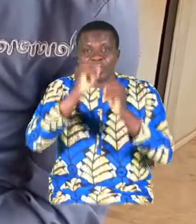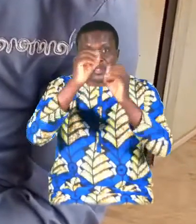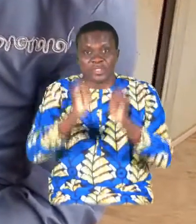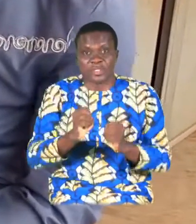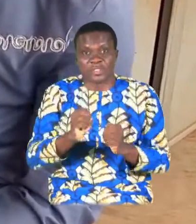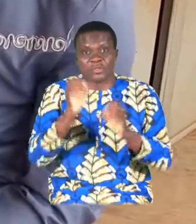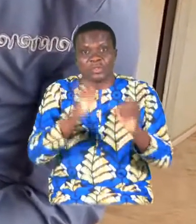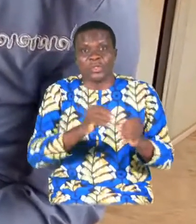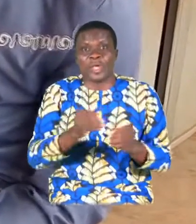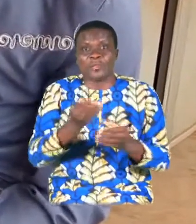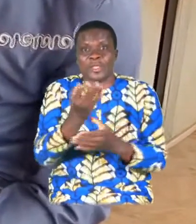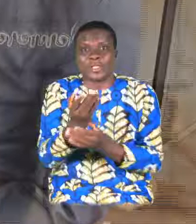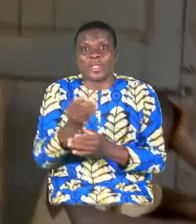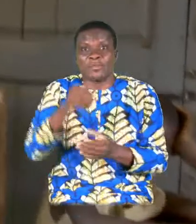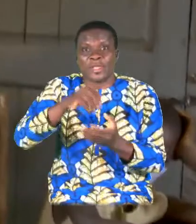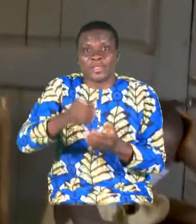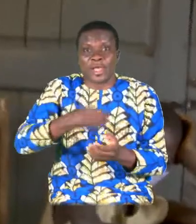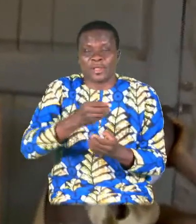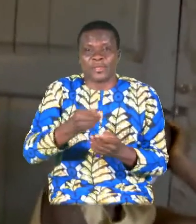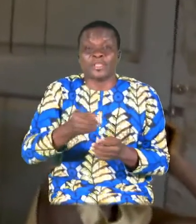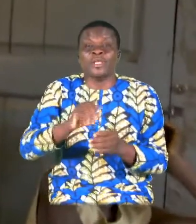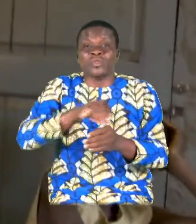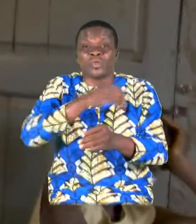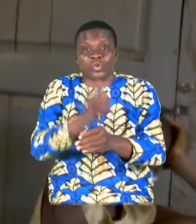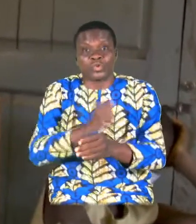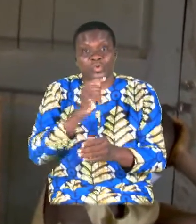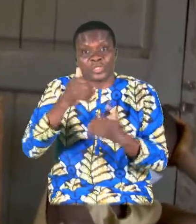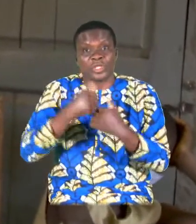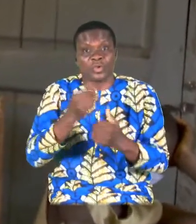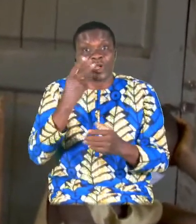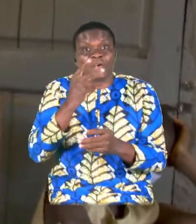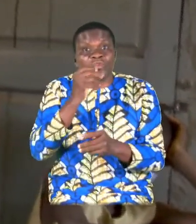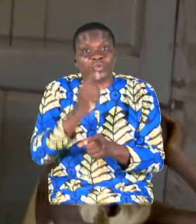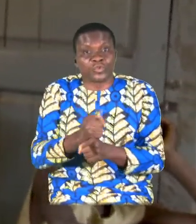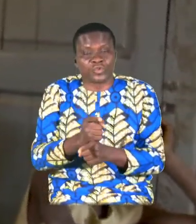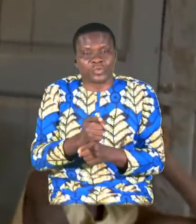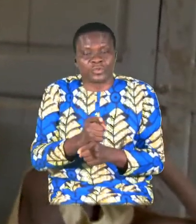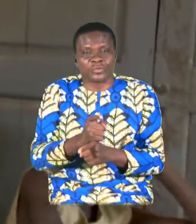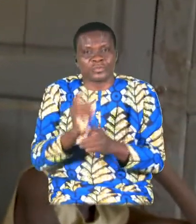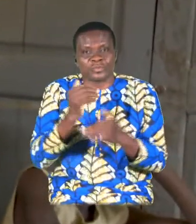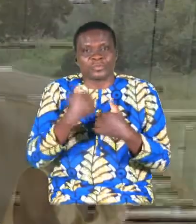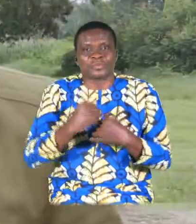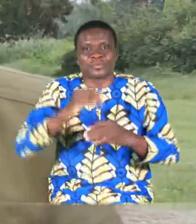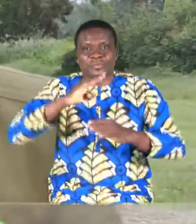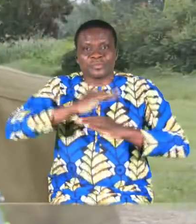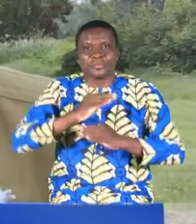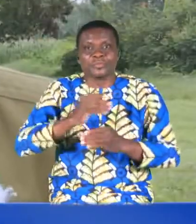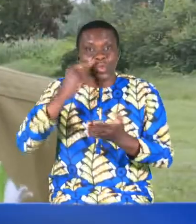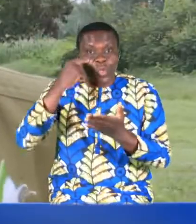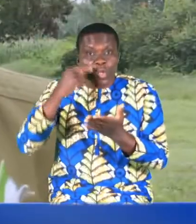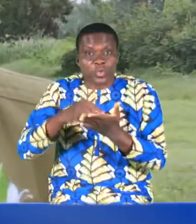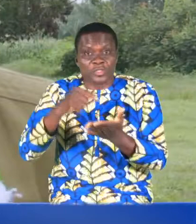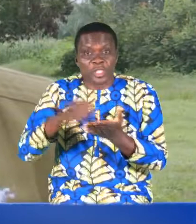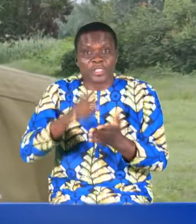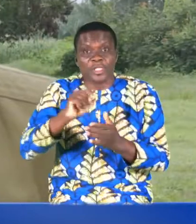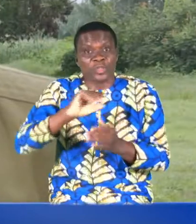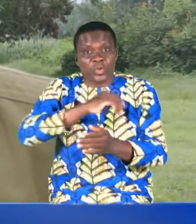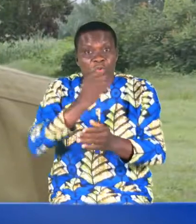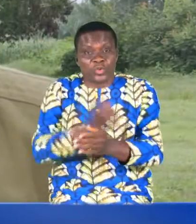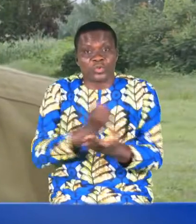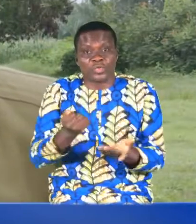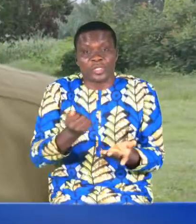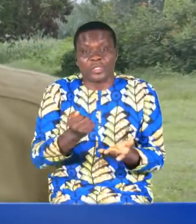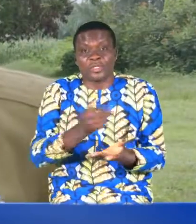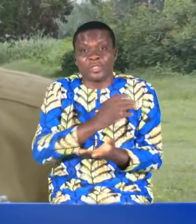à mettre les mains à la pâte. L'autorité aura vu juste. Nous avons la satisfaction de constater que l'autorité